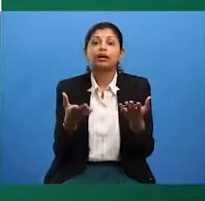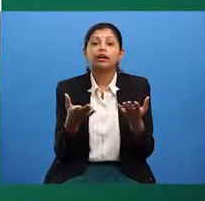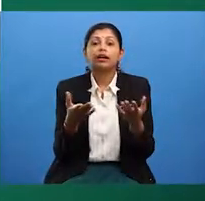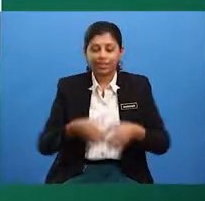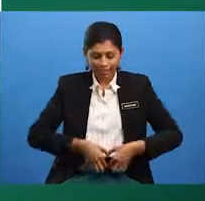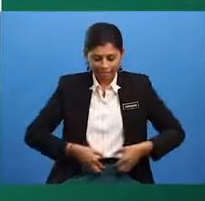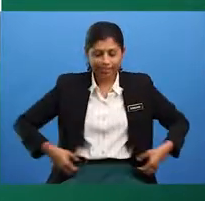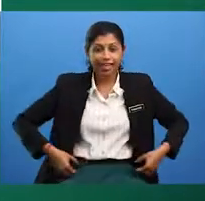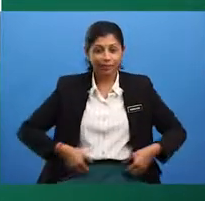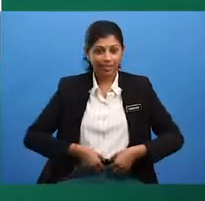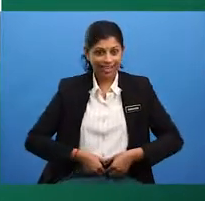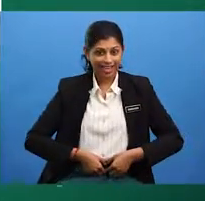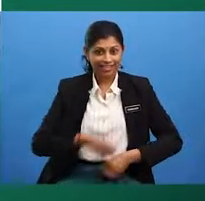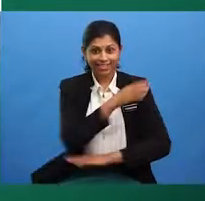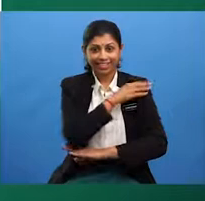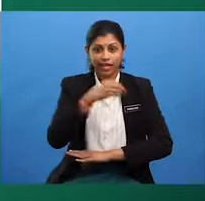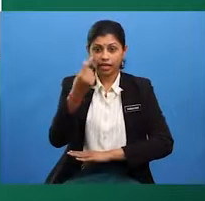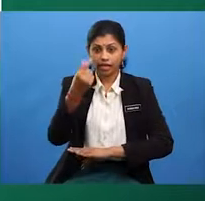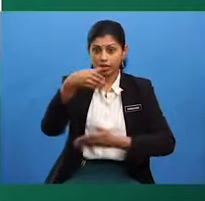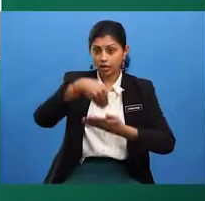Tali pinggang dan dompet.